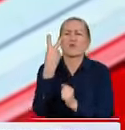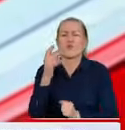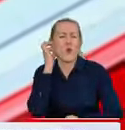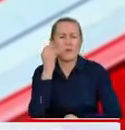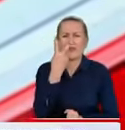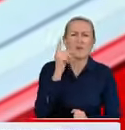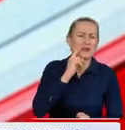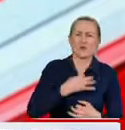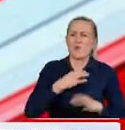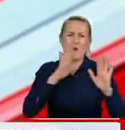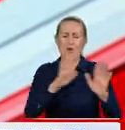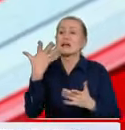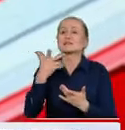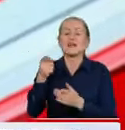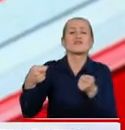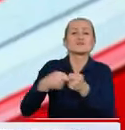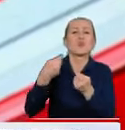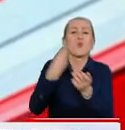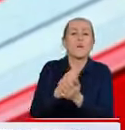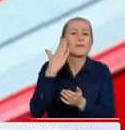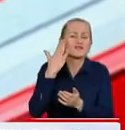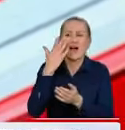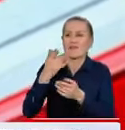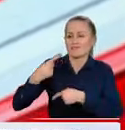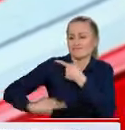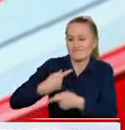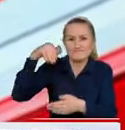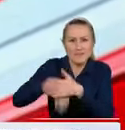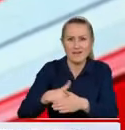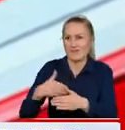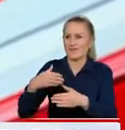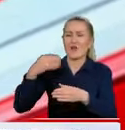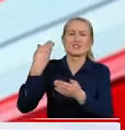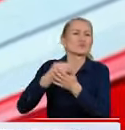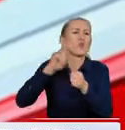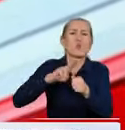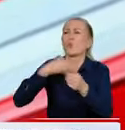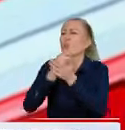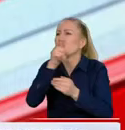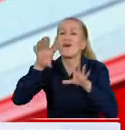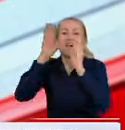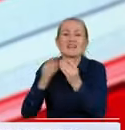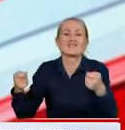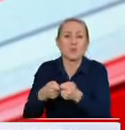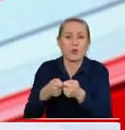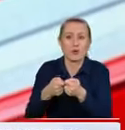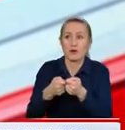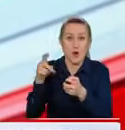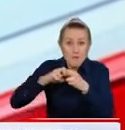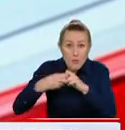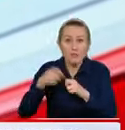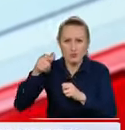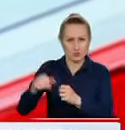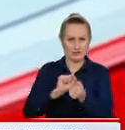mężczyzn, chce mieć wspólne mieszkanie, dziedziczyć to mieszkanie, wspólnie je wyposażyć, są olbrzymie problemy. To trzeba zmienić. I